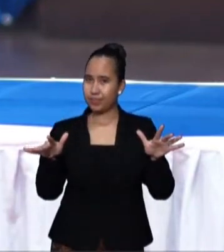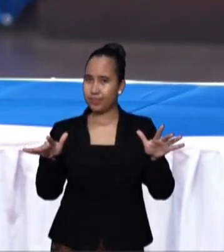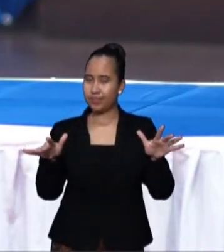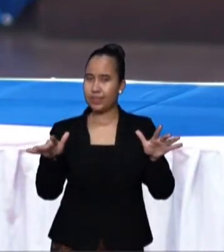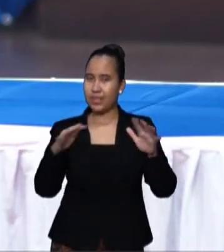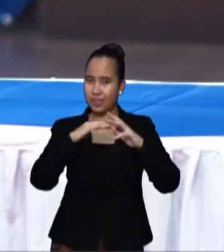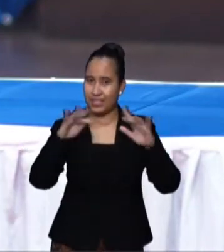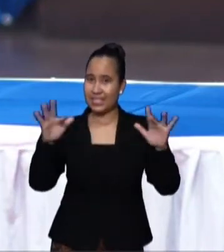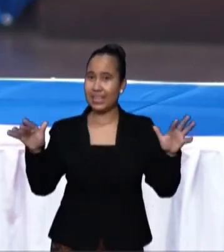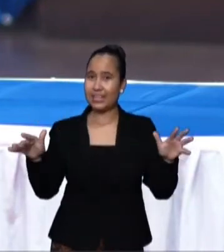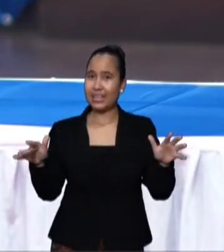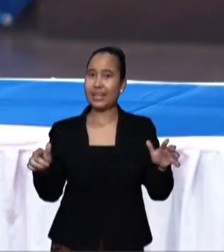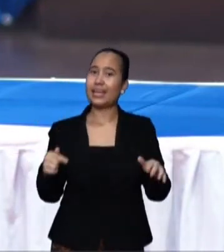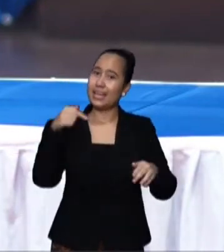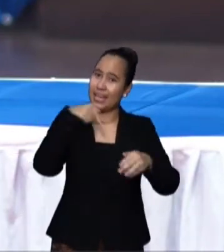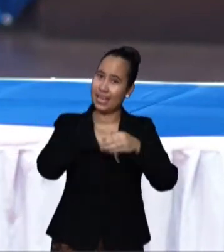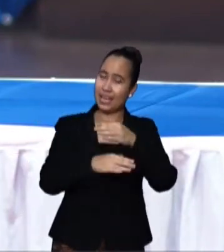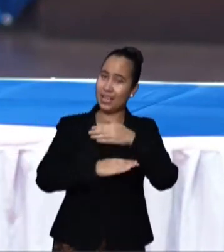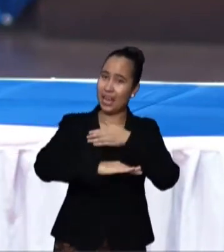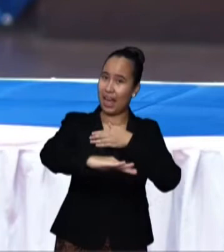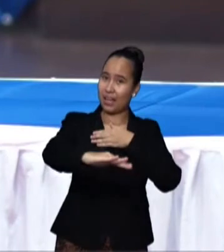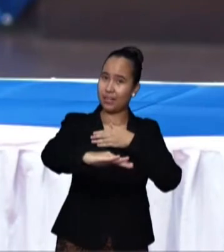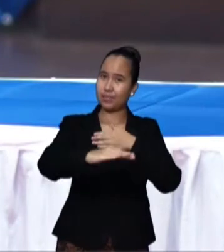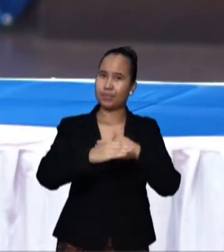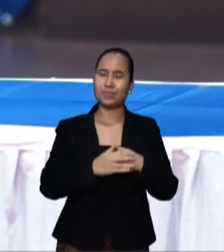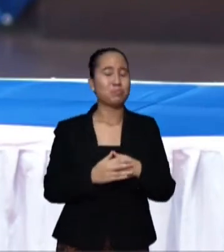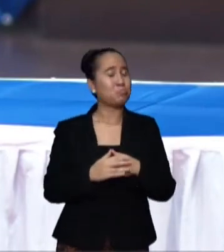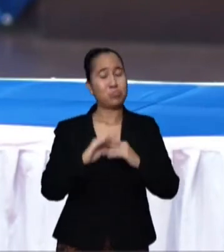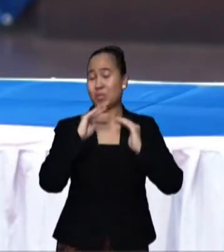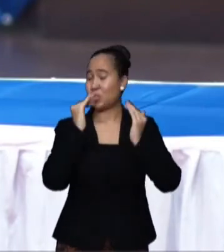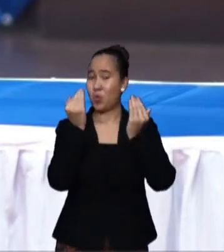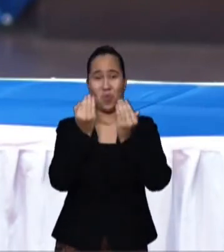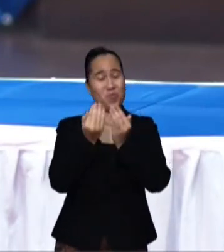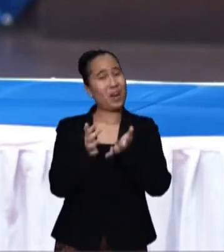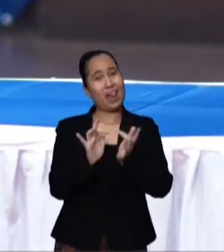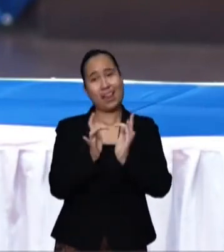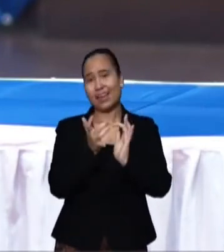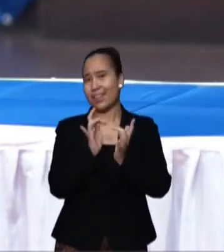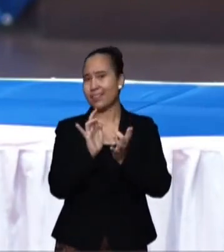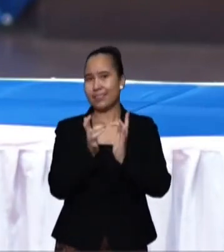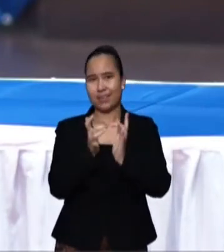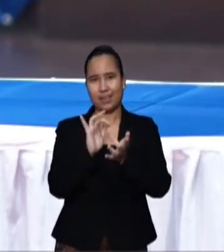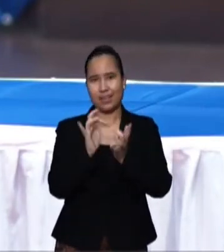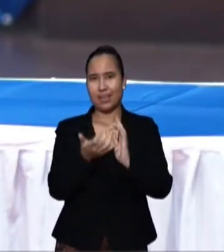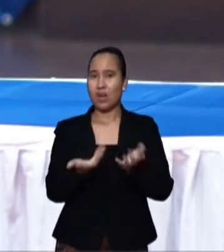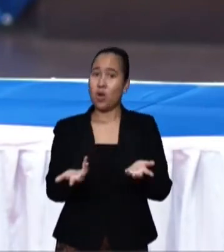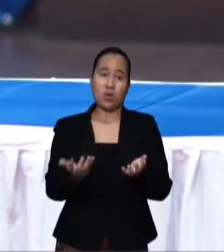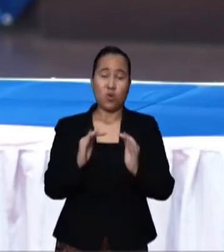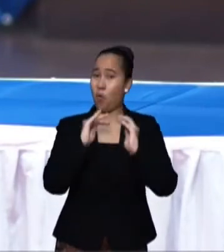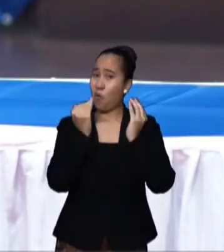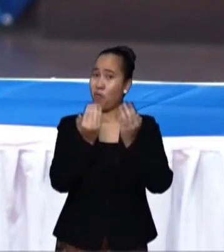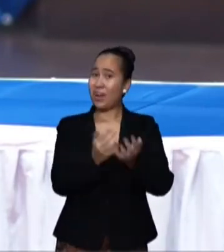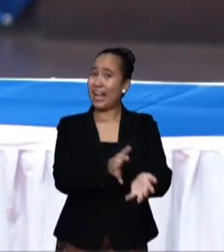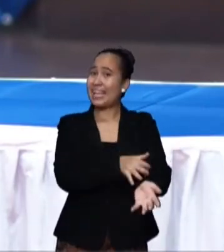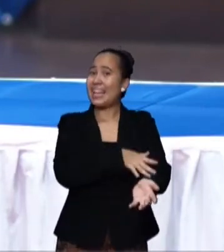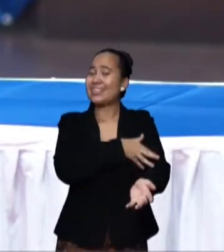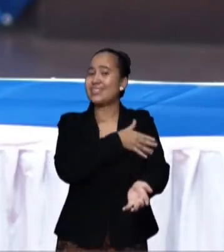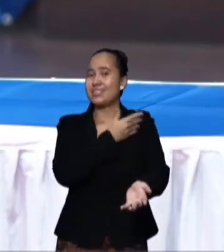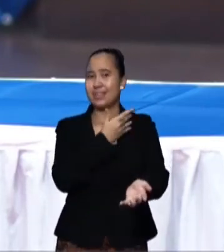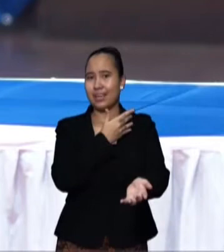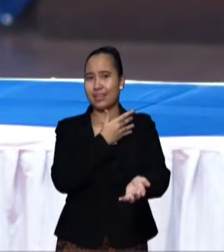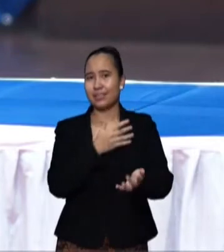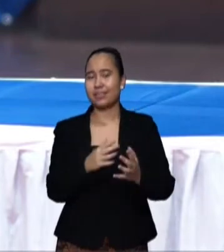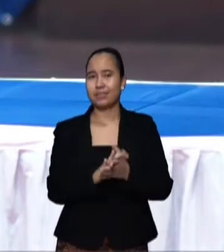Er is niet overal internet en er is zeker niet overal elektriciteit. Dus we werken niet vanuit